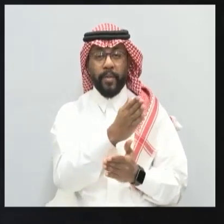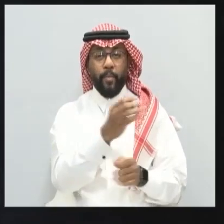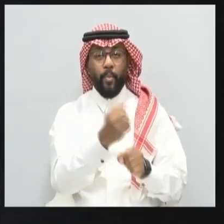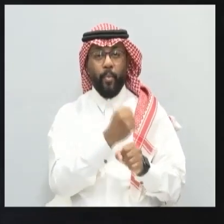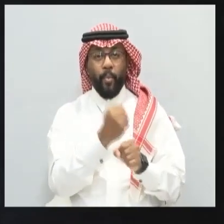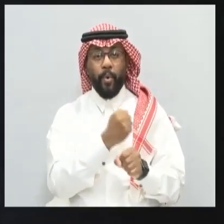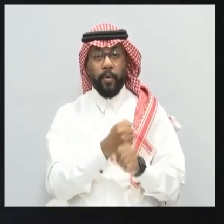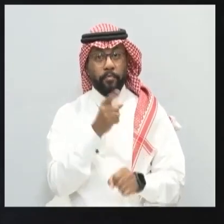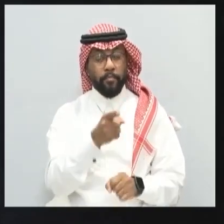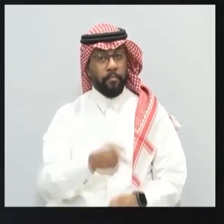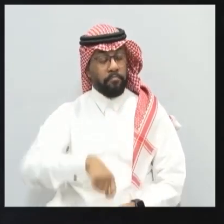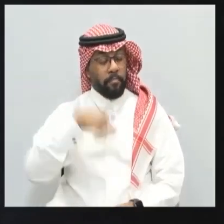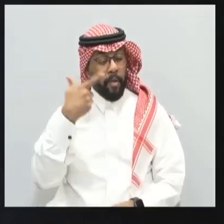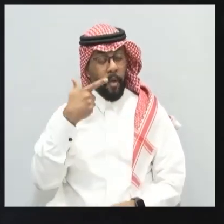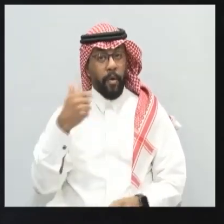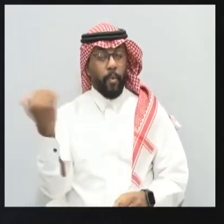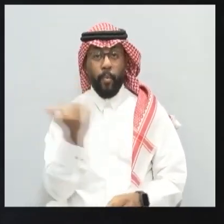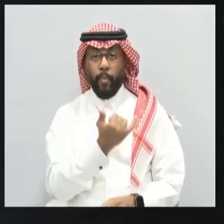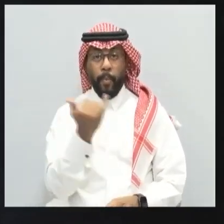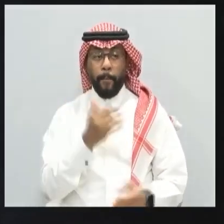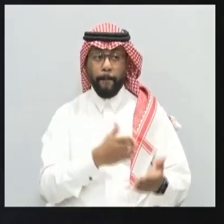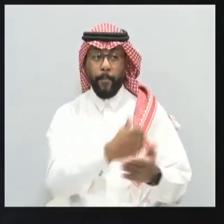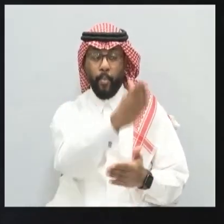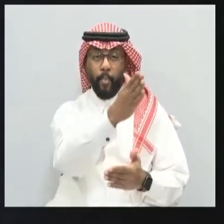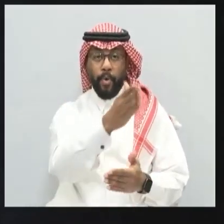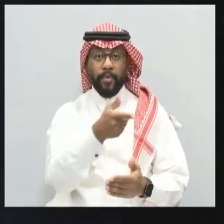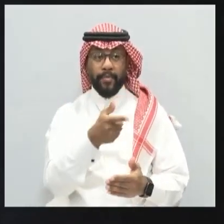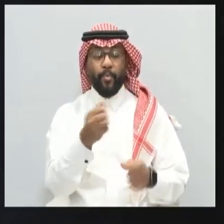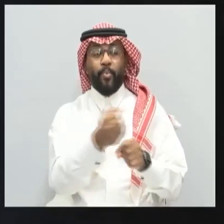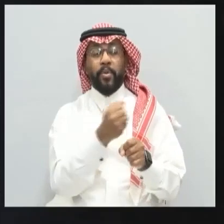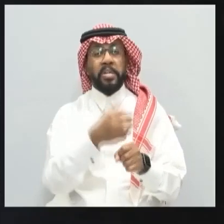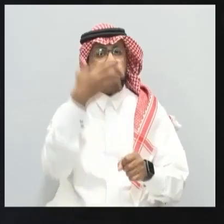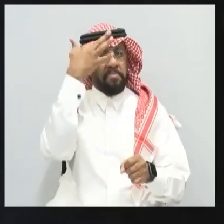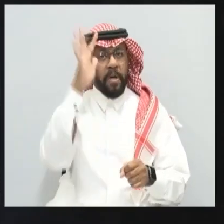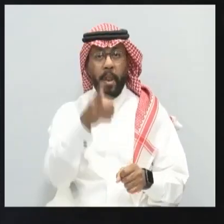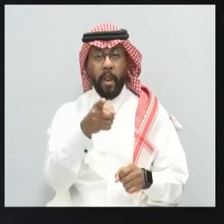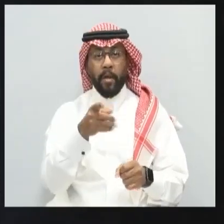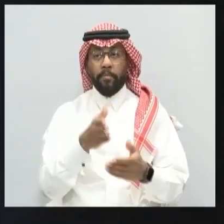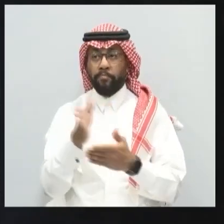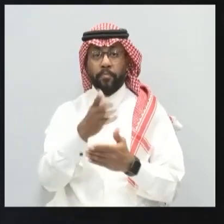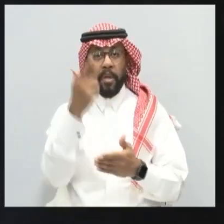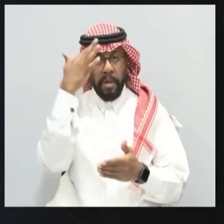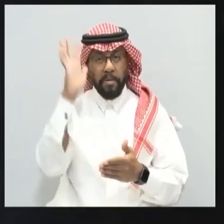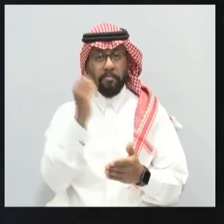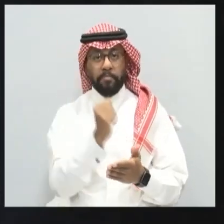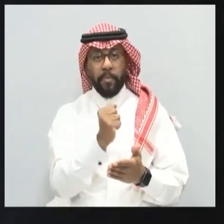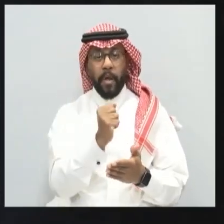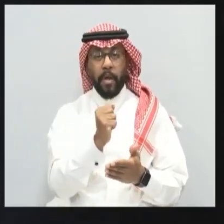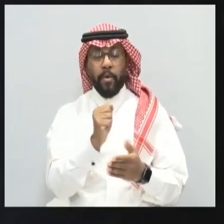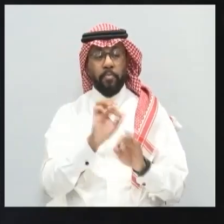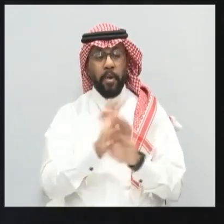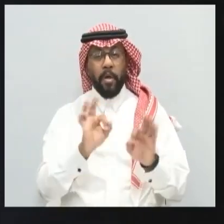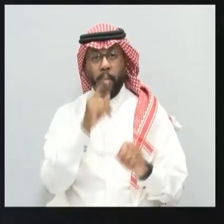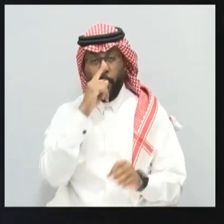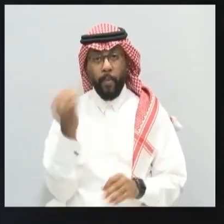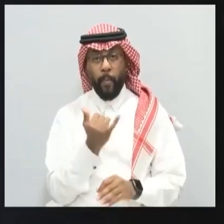سابقا النقاط التي تشكل اهميه المتقدم او لجهه لجهه التوظيف او لصاحب العمل